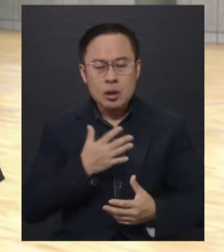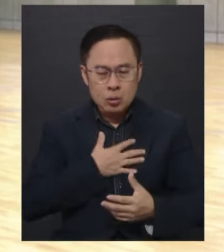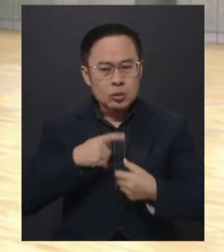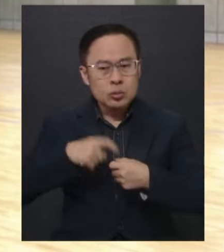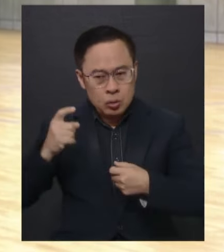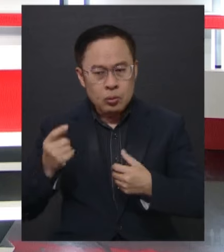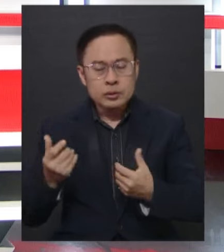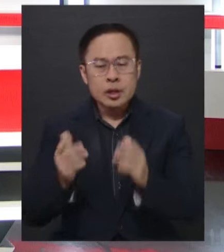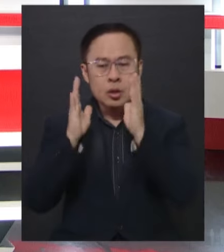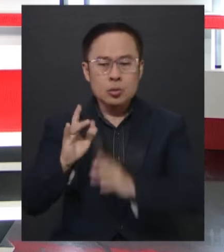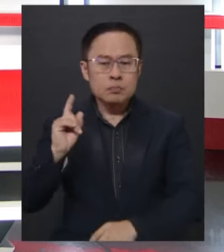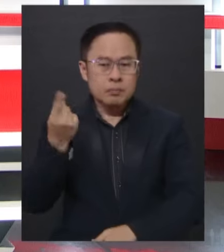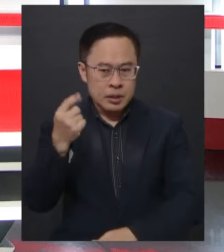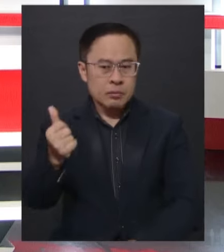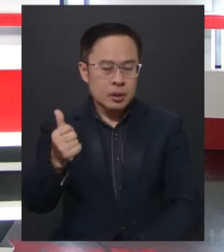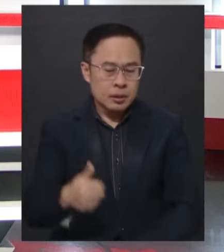มาครับ